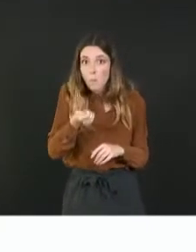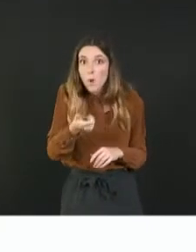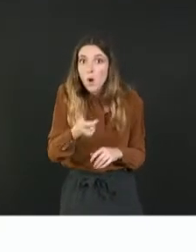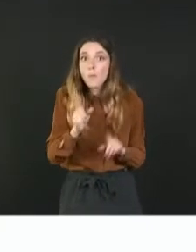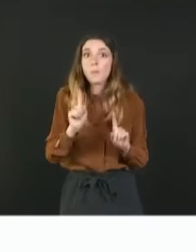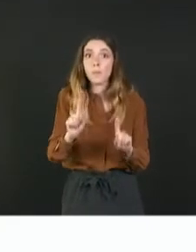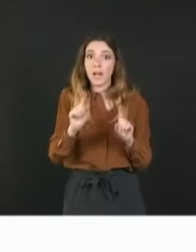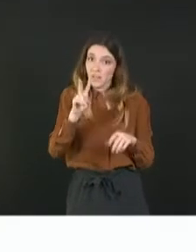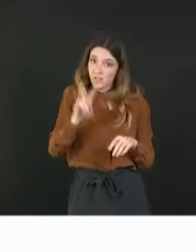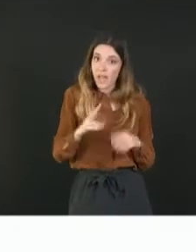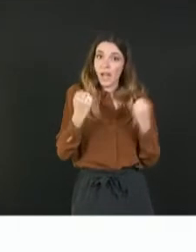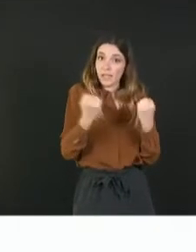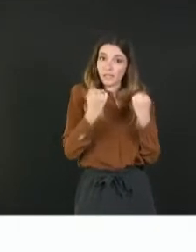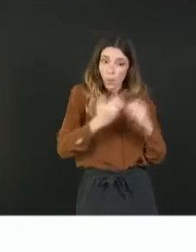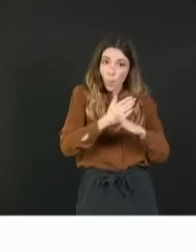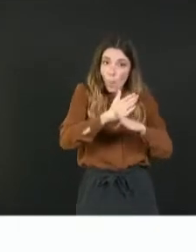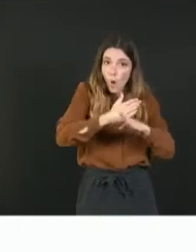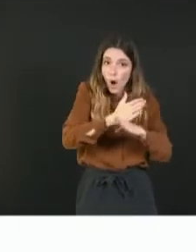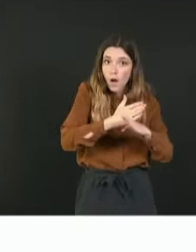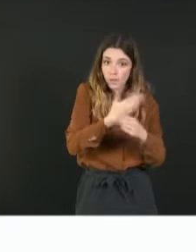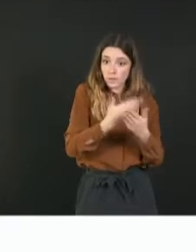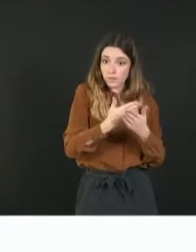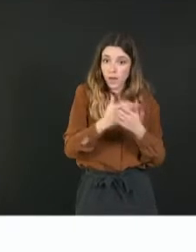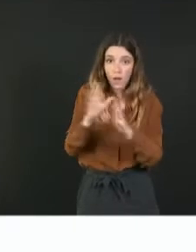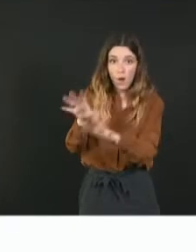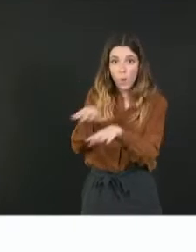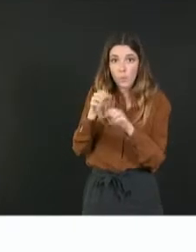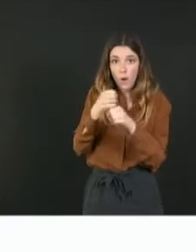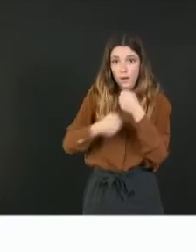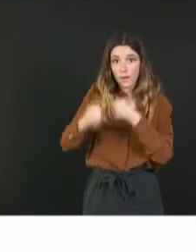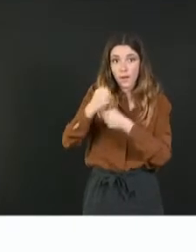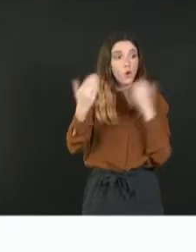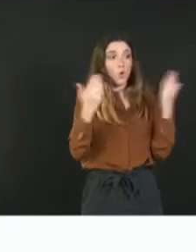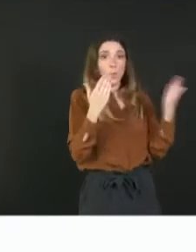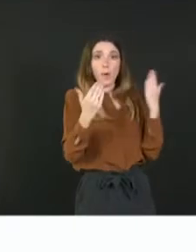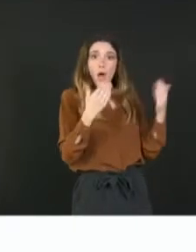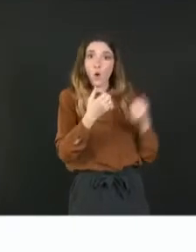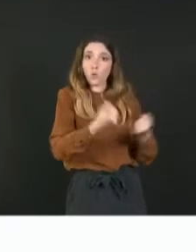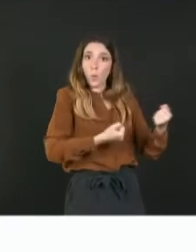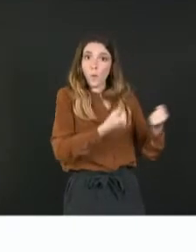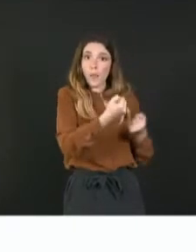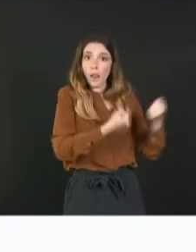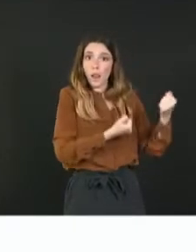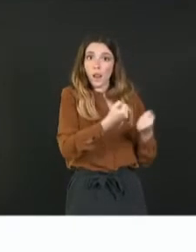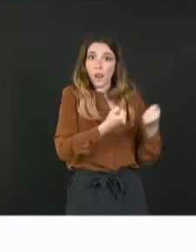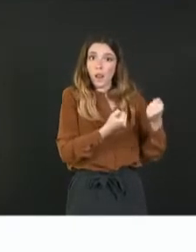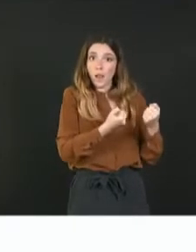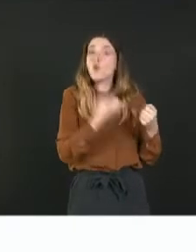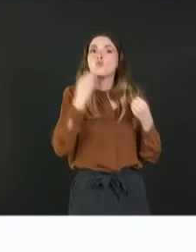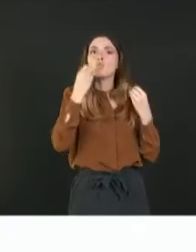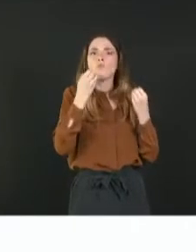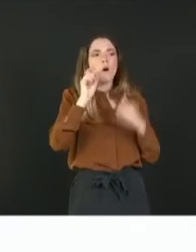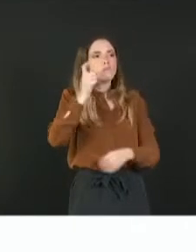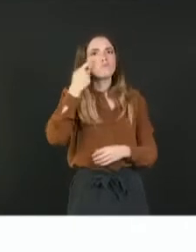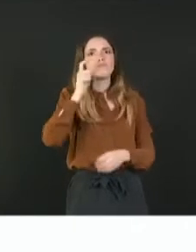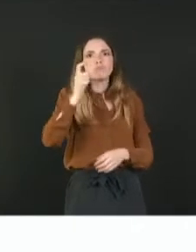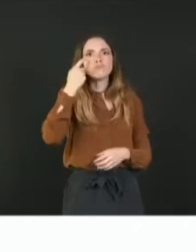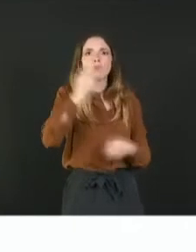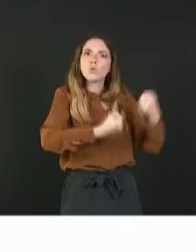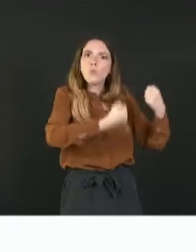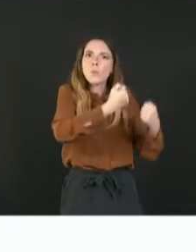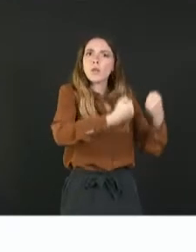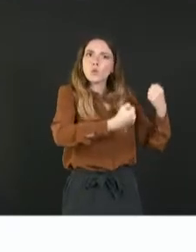forêt-bois, elle permet d'employer plus de personnes que la filière automobile. Alors, on entend souvent parler de la filière automobile pour différentes